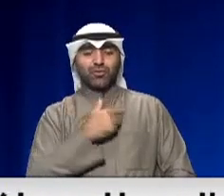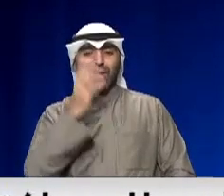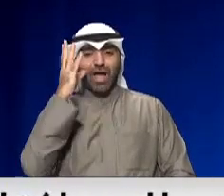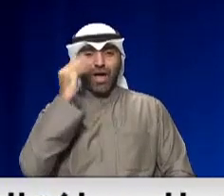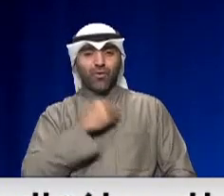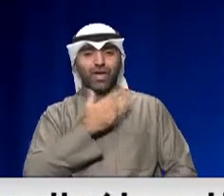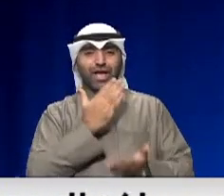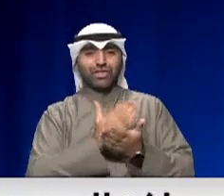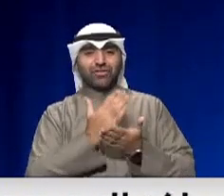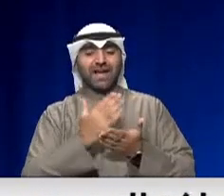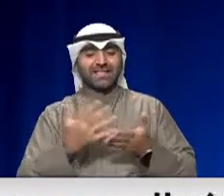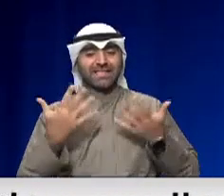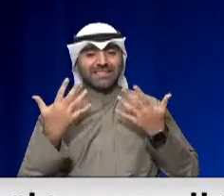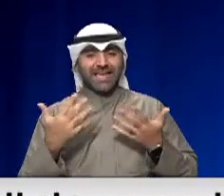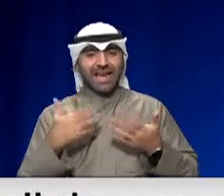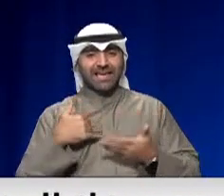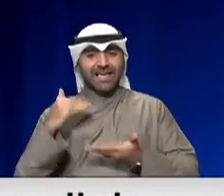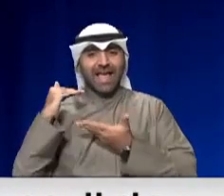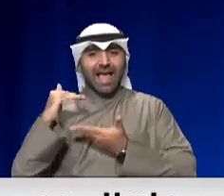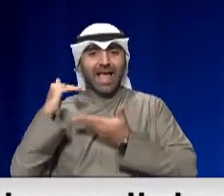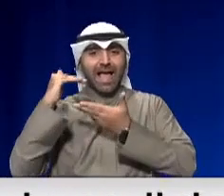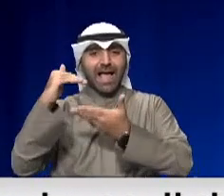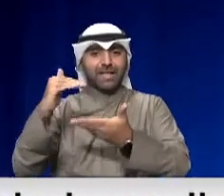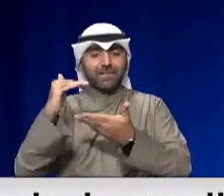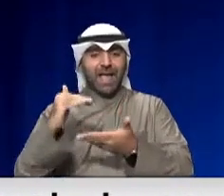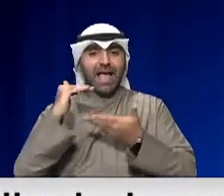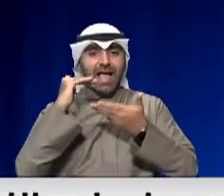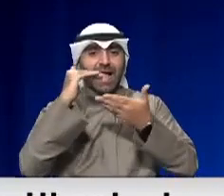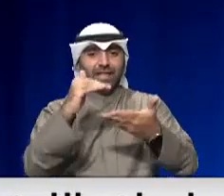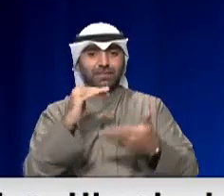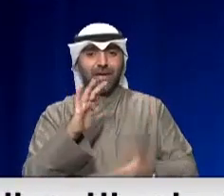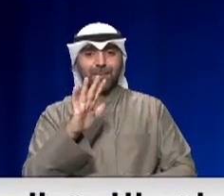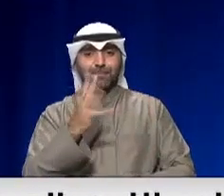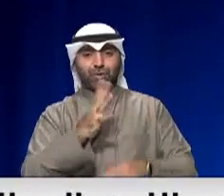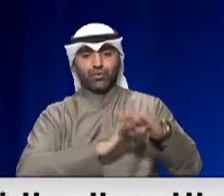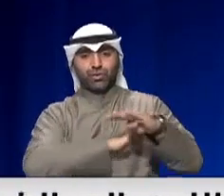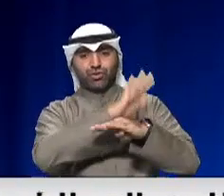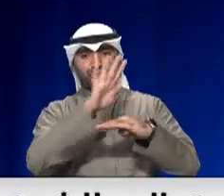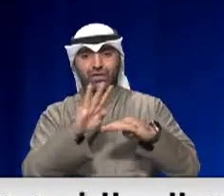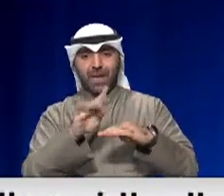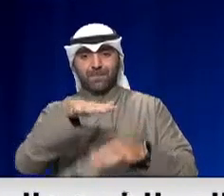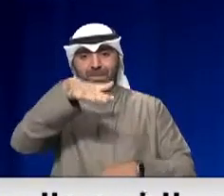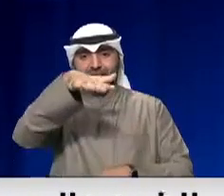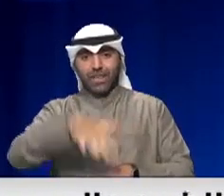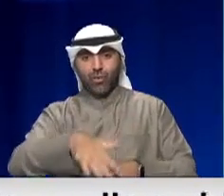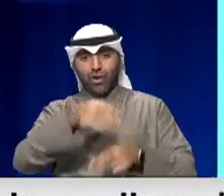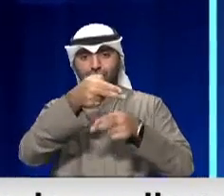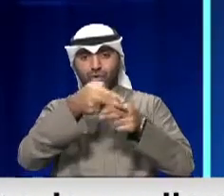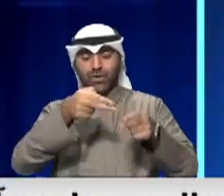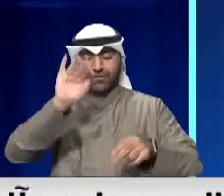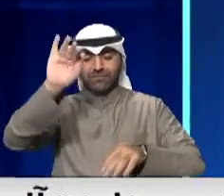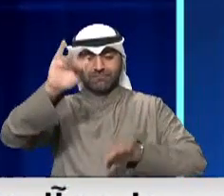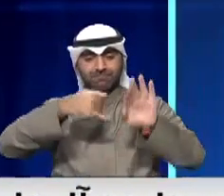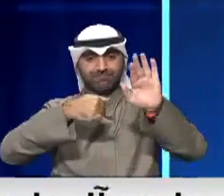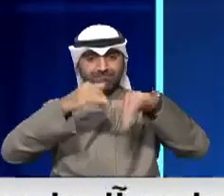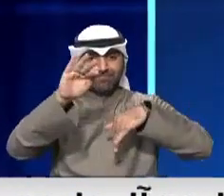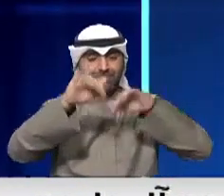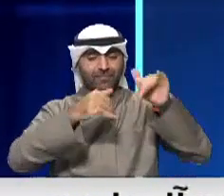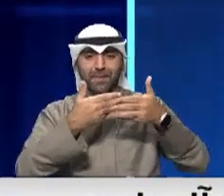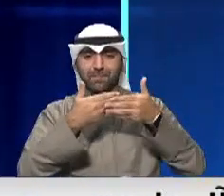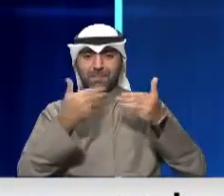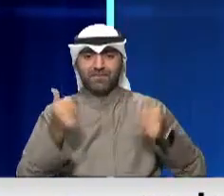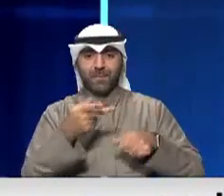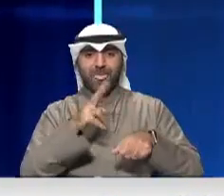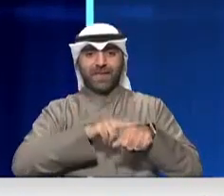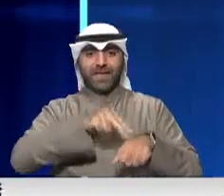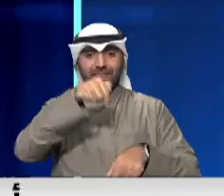بوقف مباشرتهم حتى الانتخاب أو حق الانتخاب إلى حين بلوغهم سن 21 عام. وأضافت أن التعديل